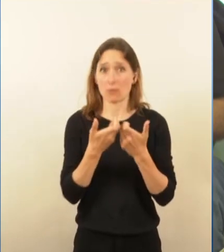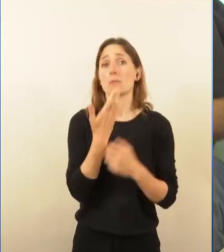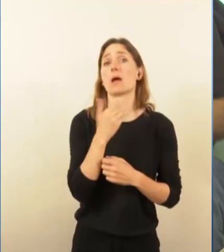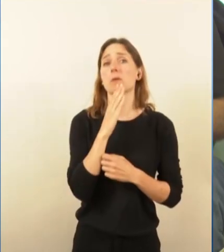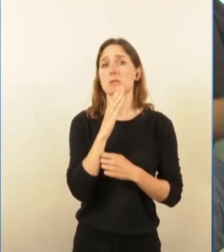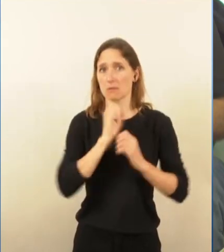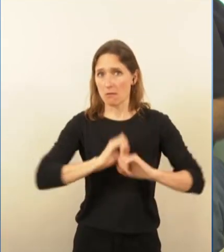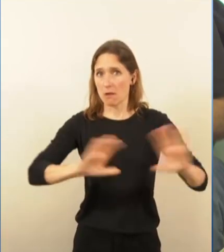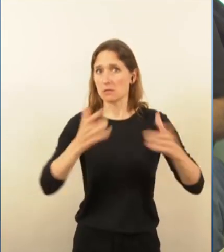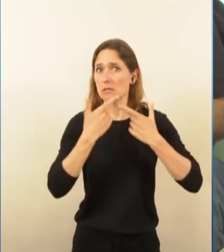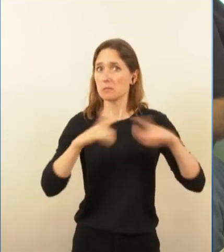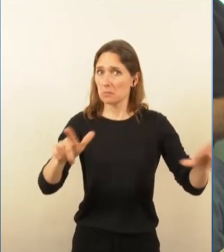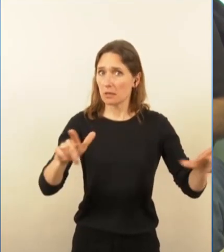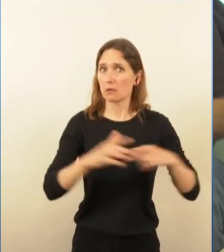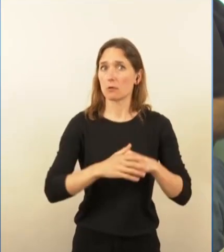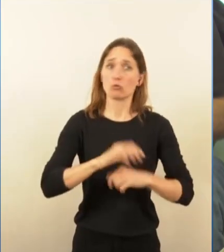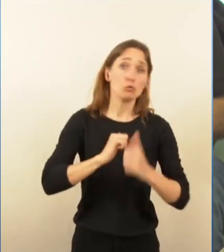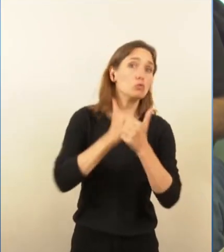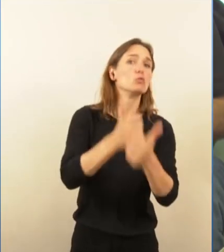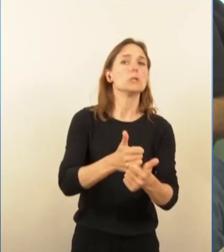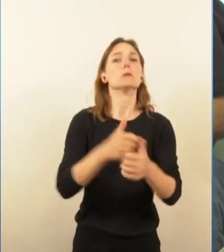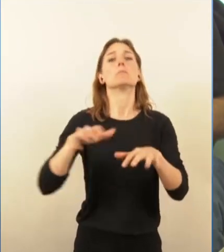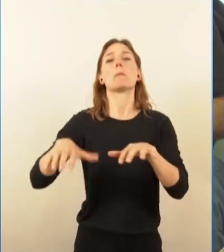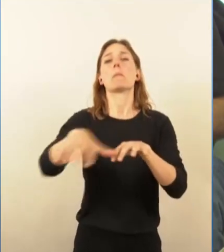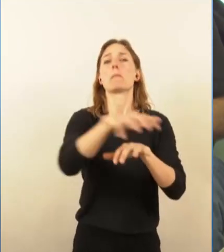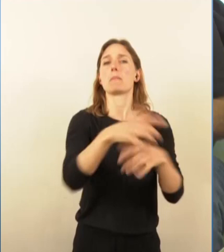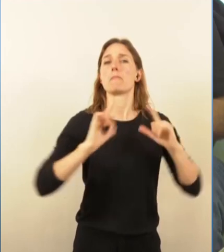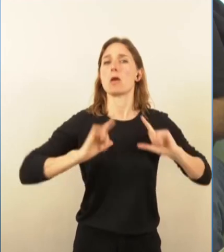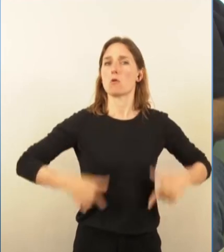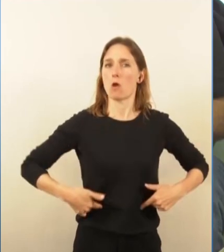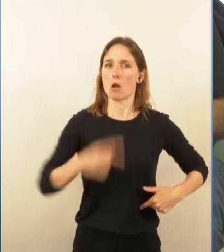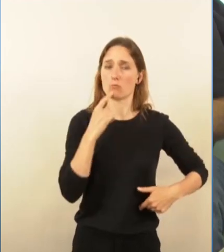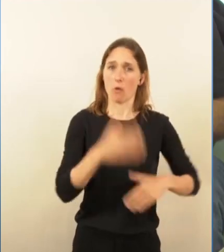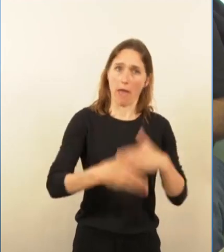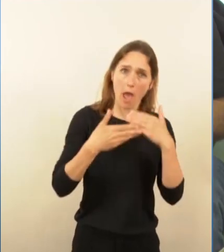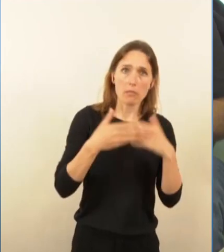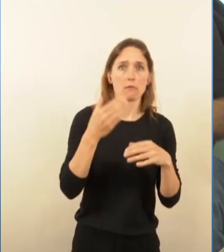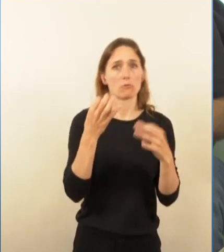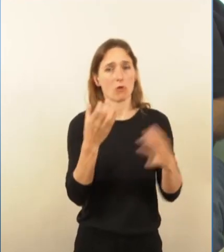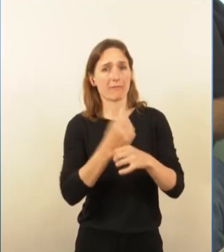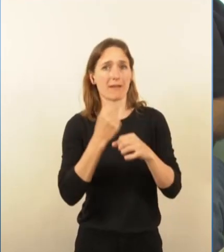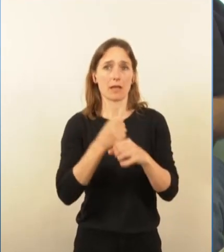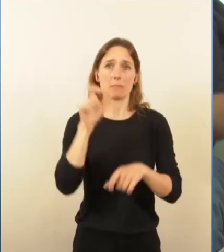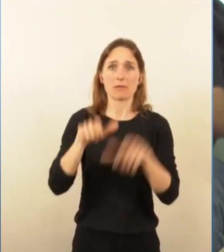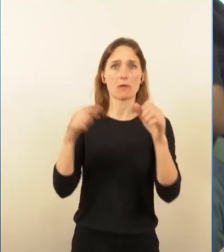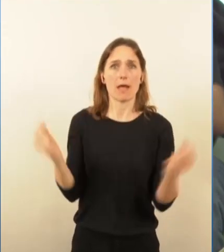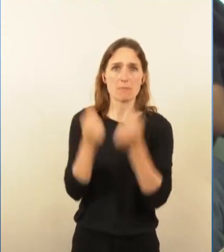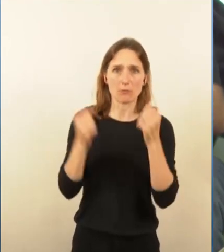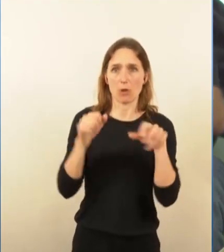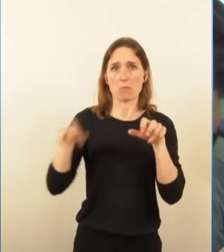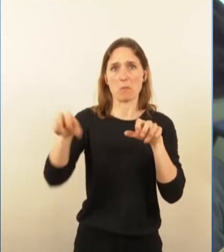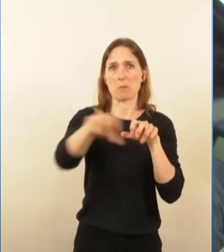différente selon les secteurs d'écoles qui permettraient de ventiler le temps de travail des animateurs différemment